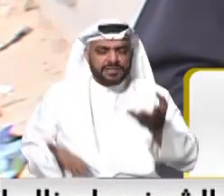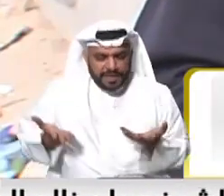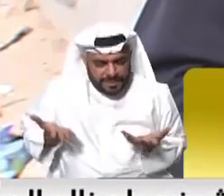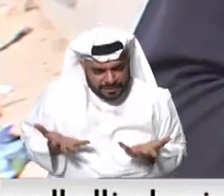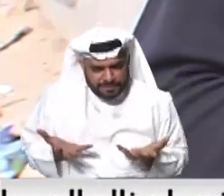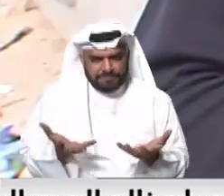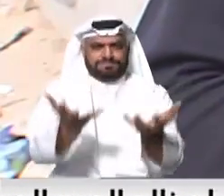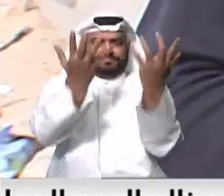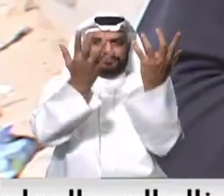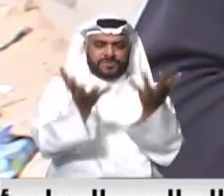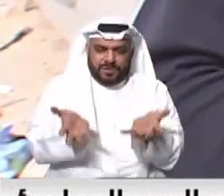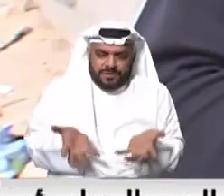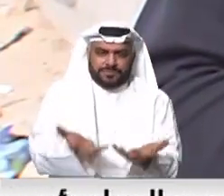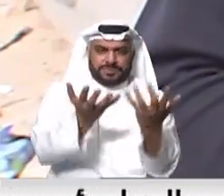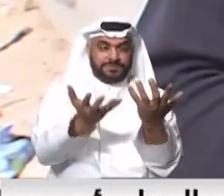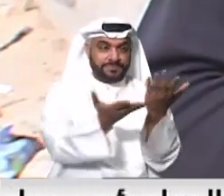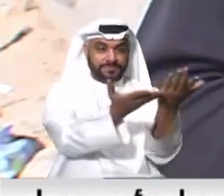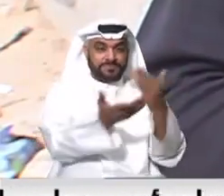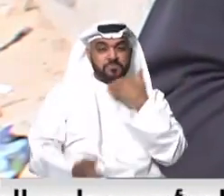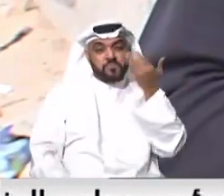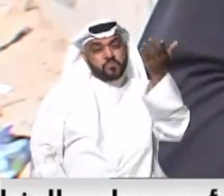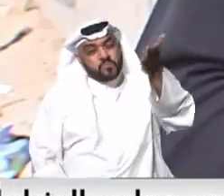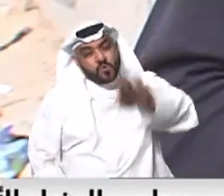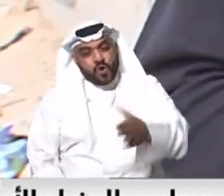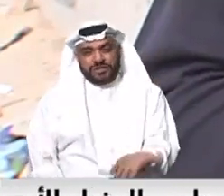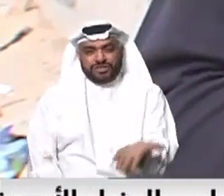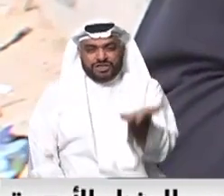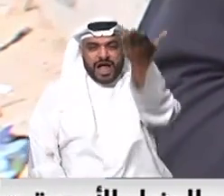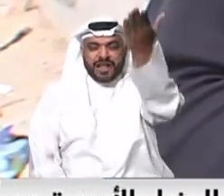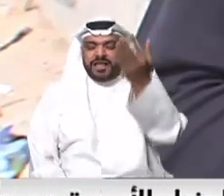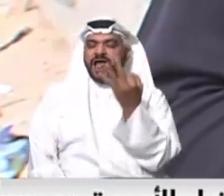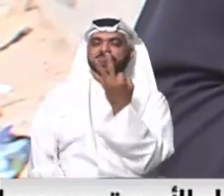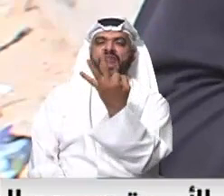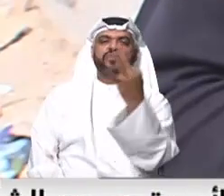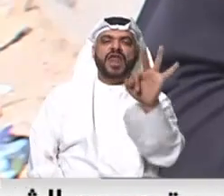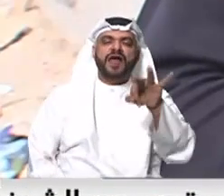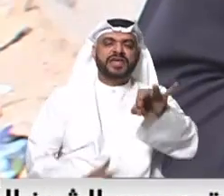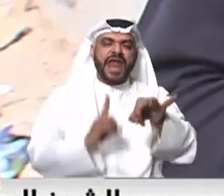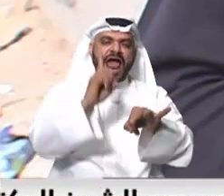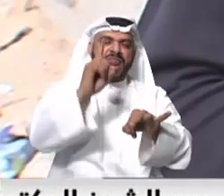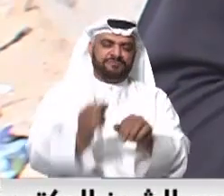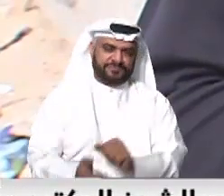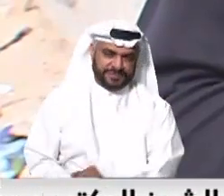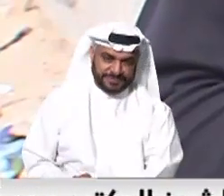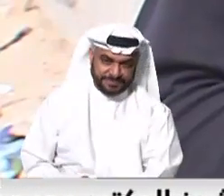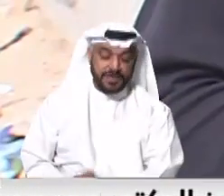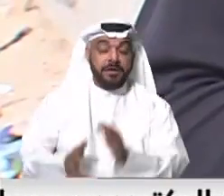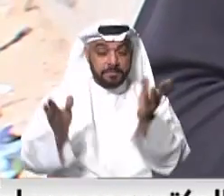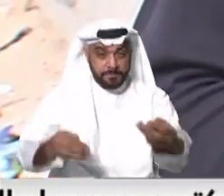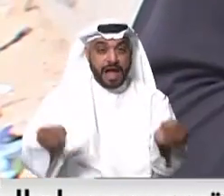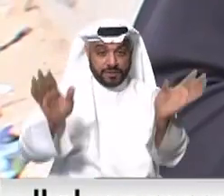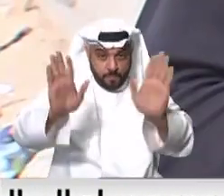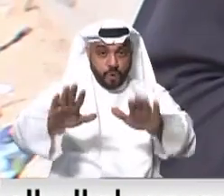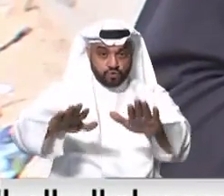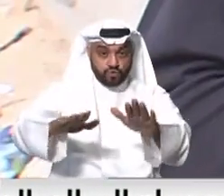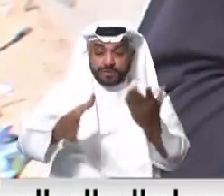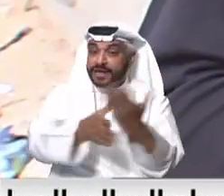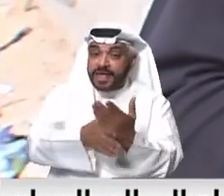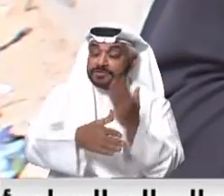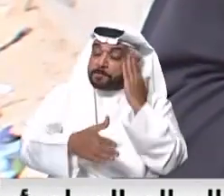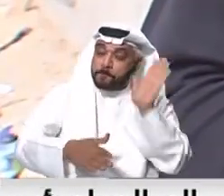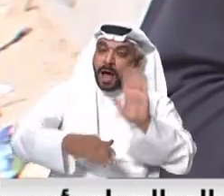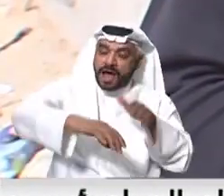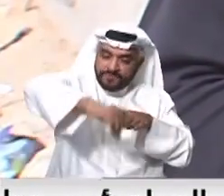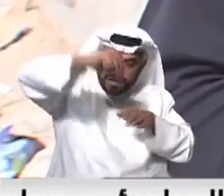قائمة الشهداء مرتفعة حيث تجاوزت 33,000 شهيد، ولا زالت الأعداد مفتوحة للمزيد